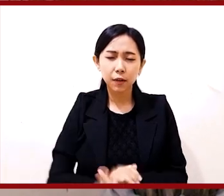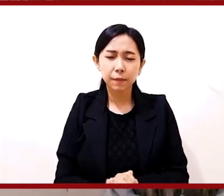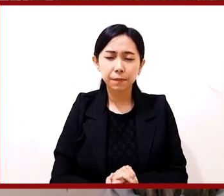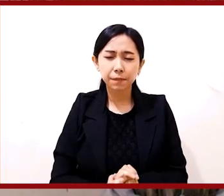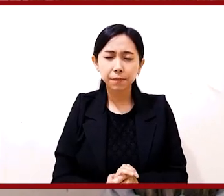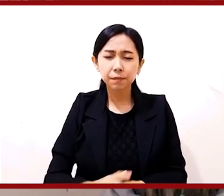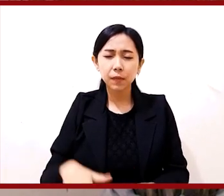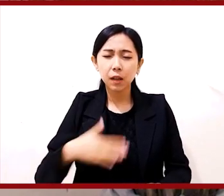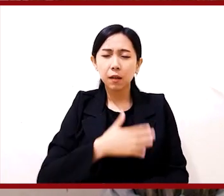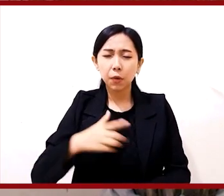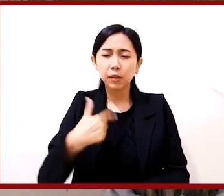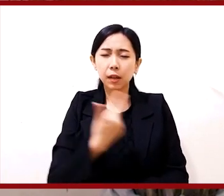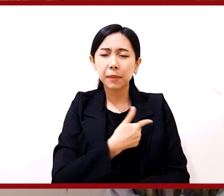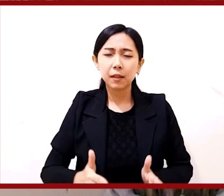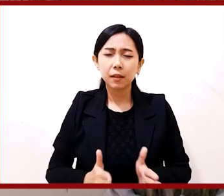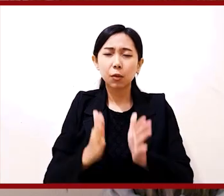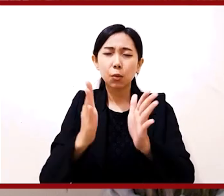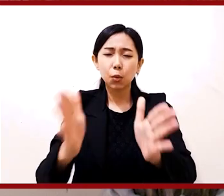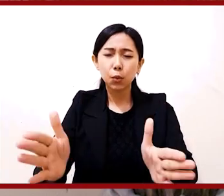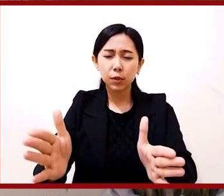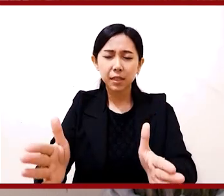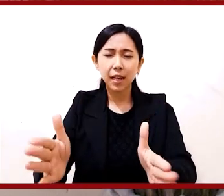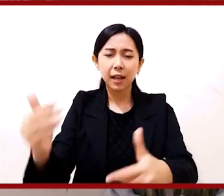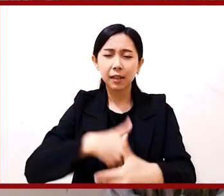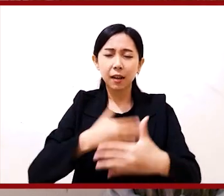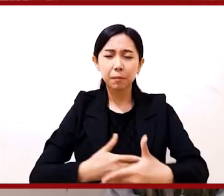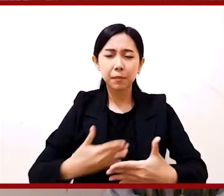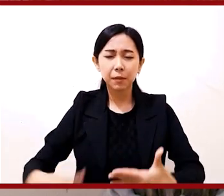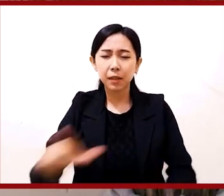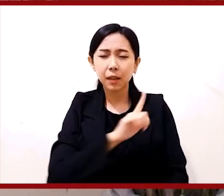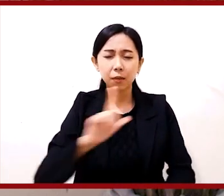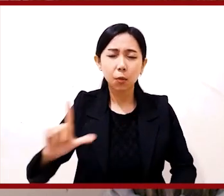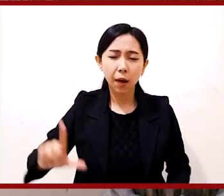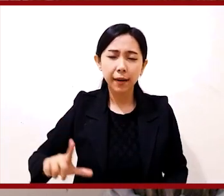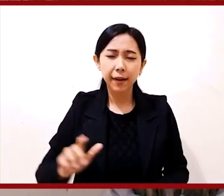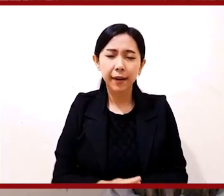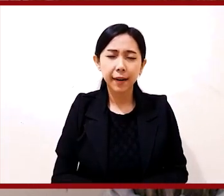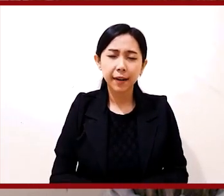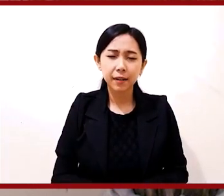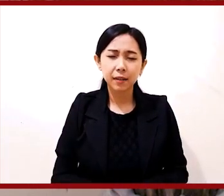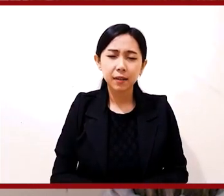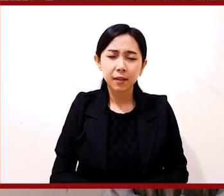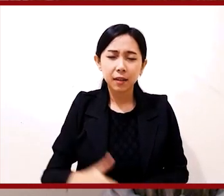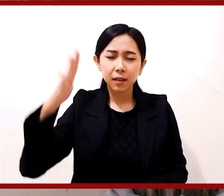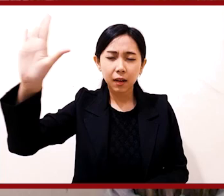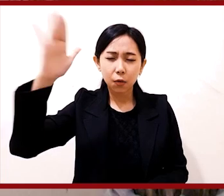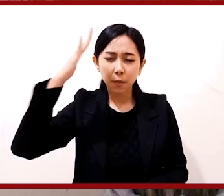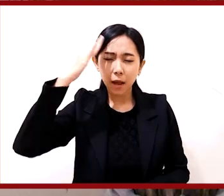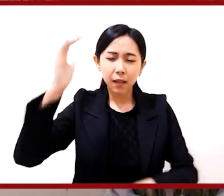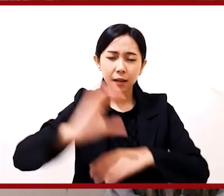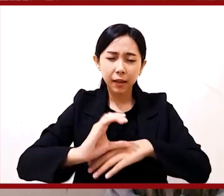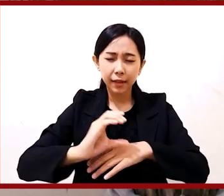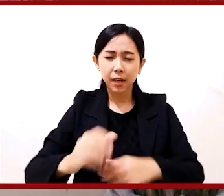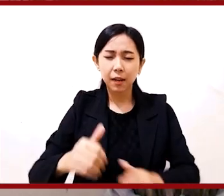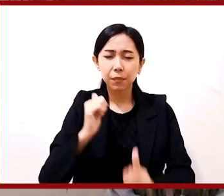Timur. Kiranya kami terus berjalan bersama dalam pimpinan Tuhan Yesus Kristus, Sang Kepala